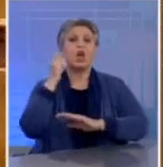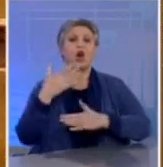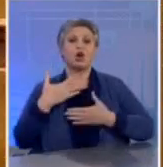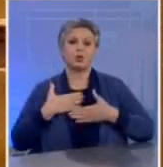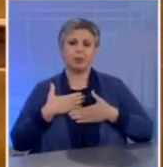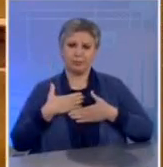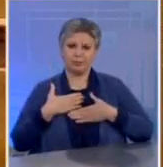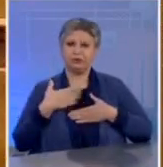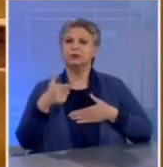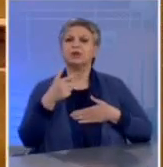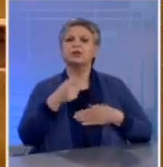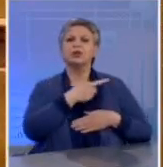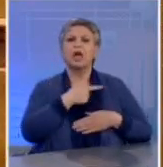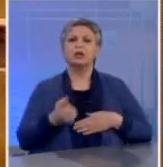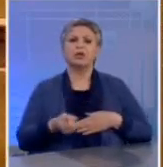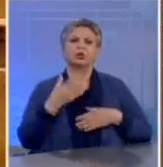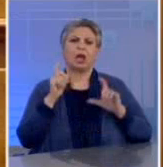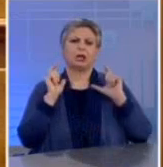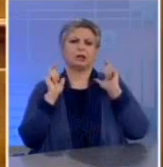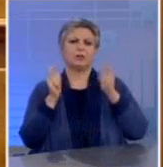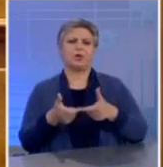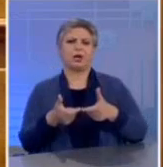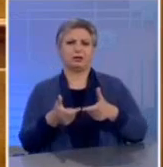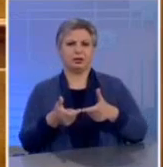της Νέας Δημοκρατίας όμως,